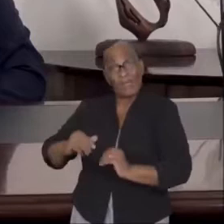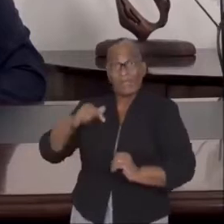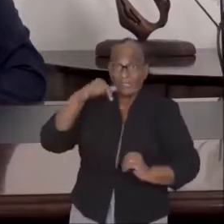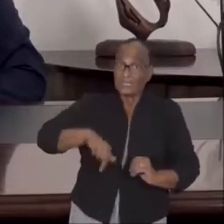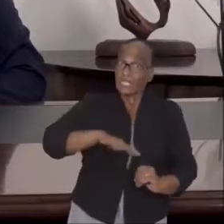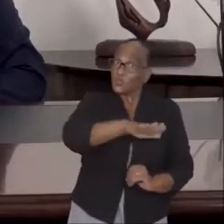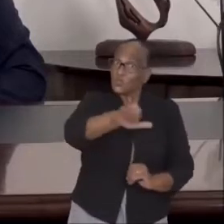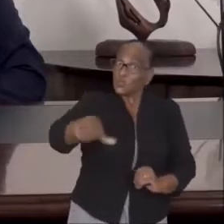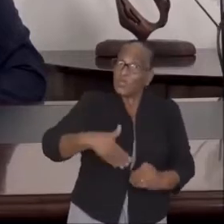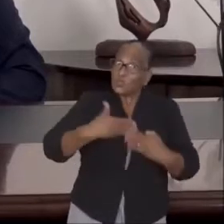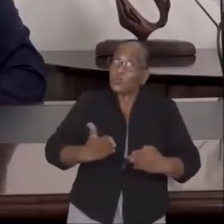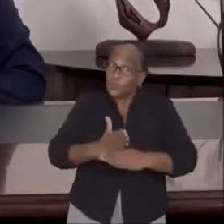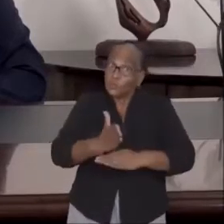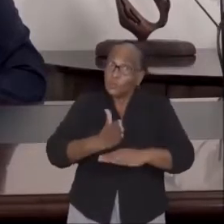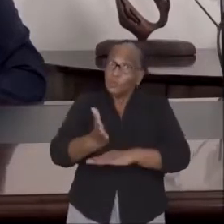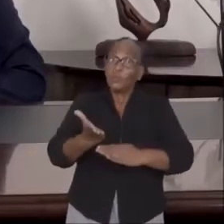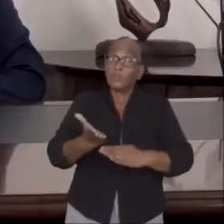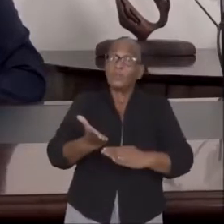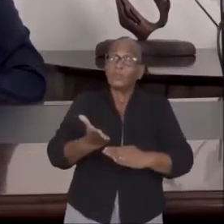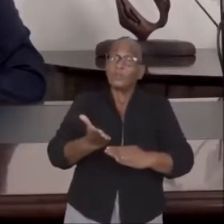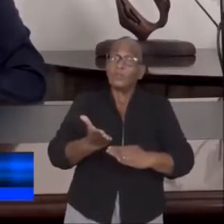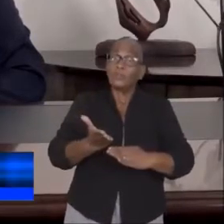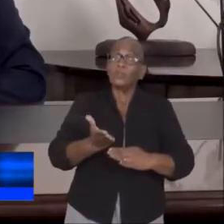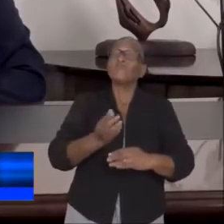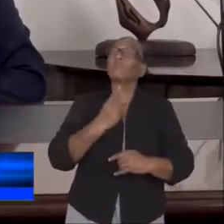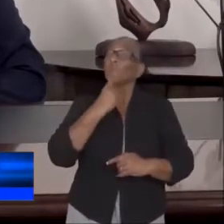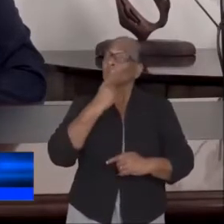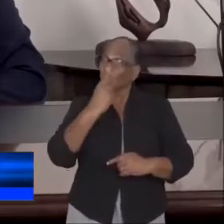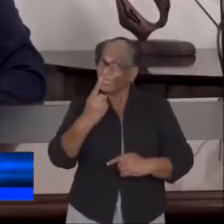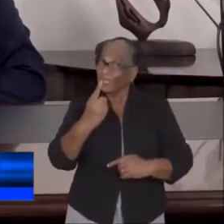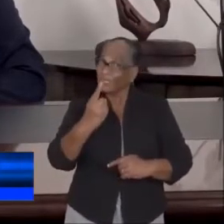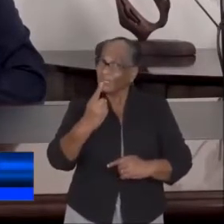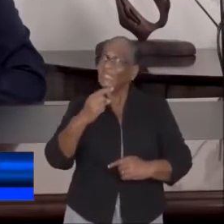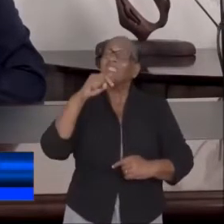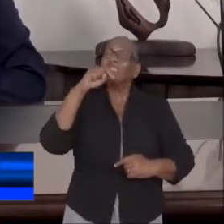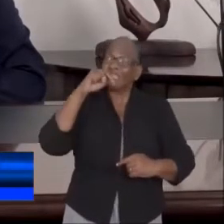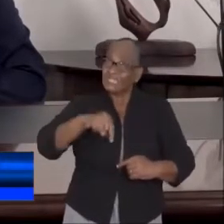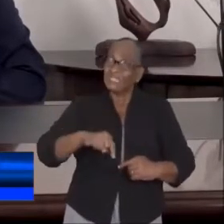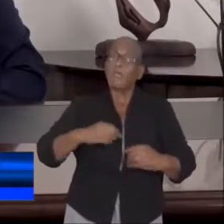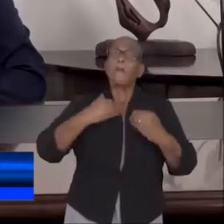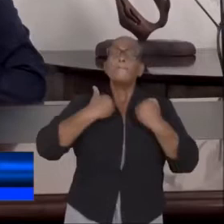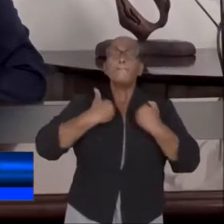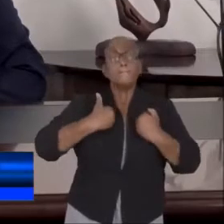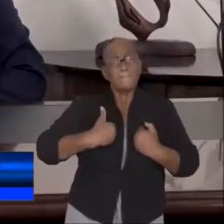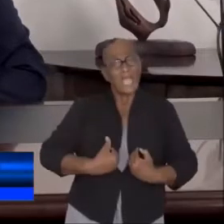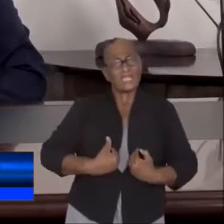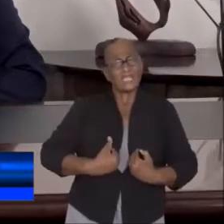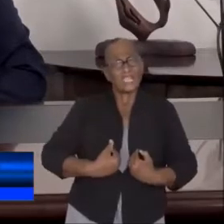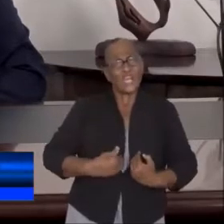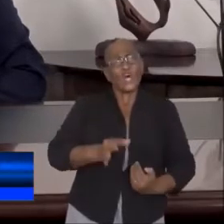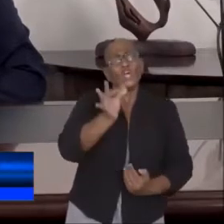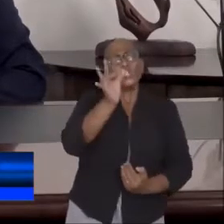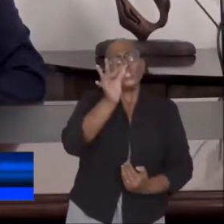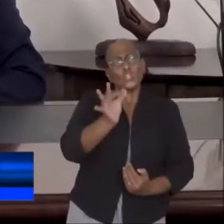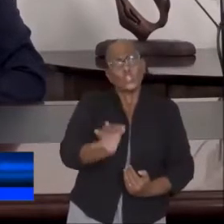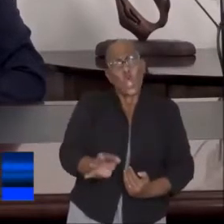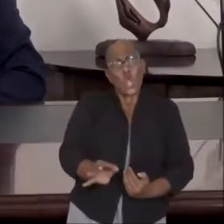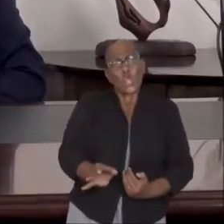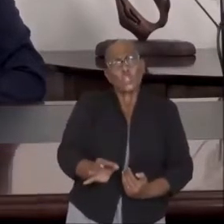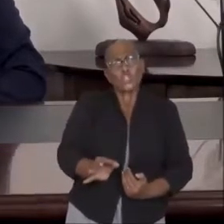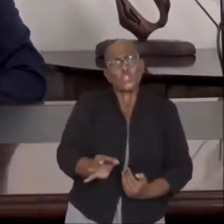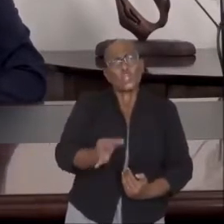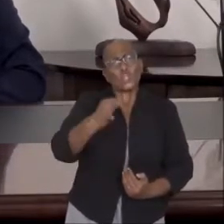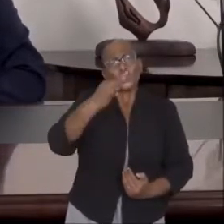situatie zich zo blijft ontwikkelen, betekent dit dat mensen in hun thuissituatie